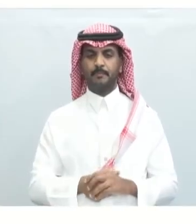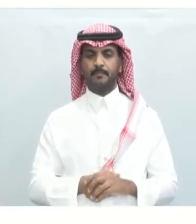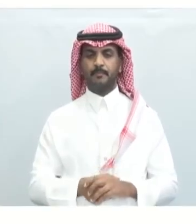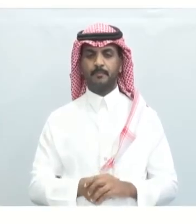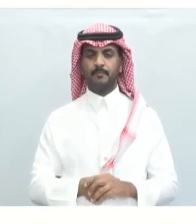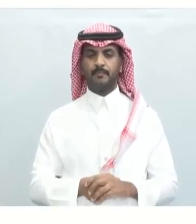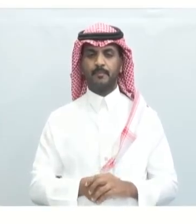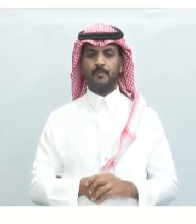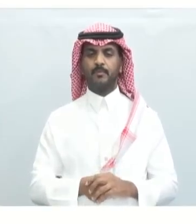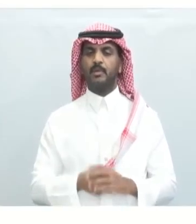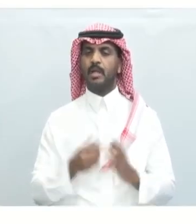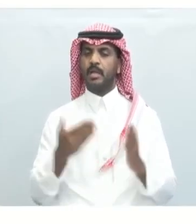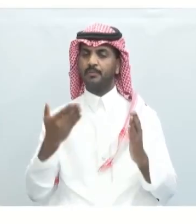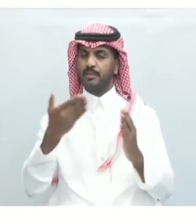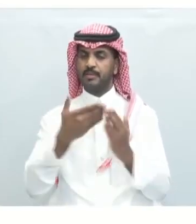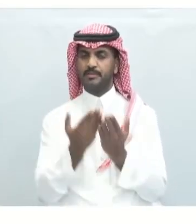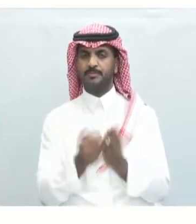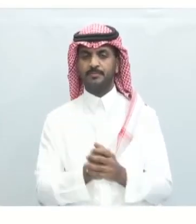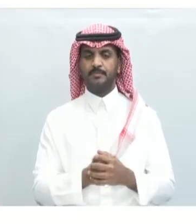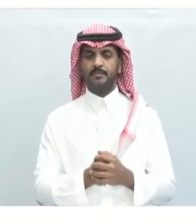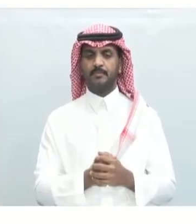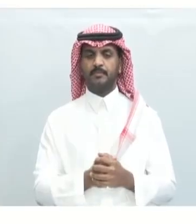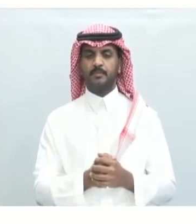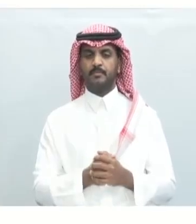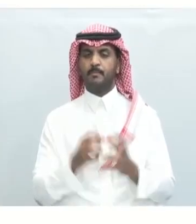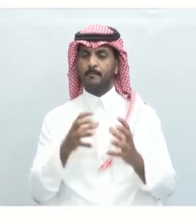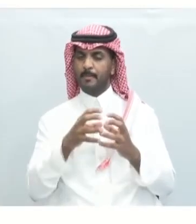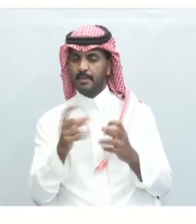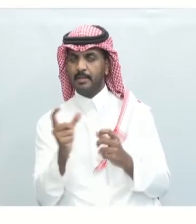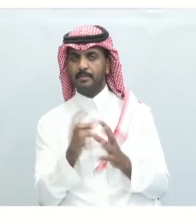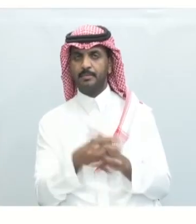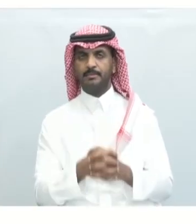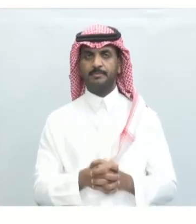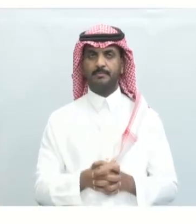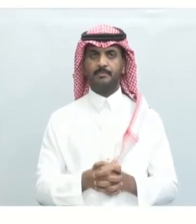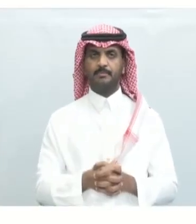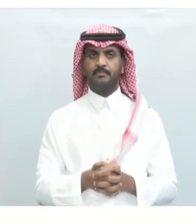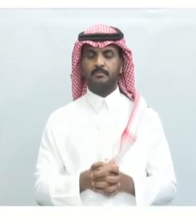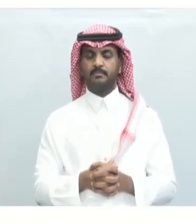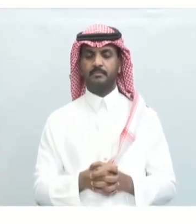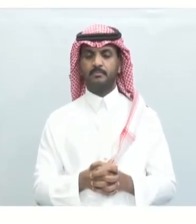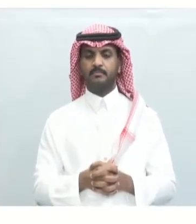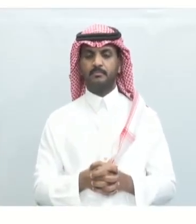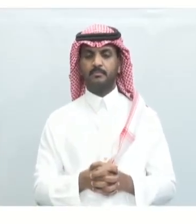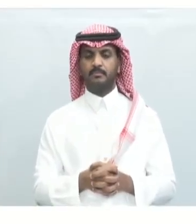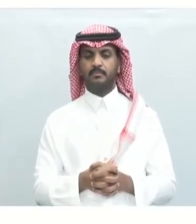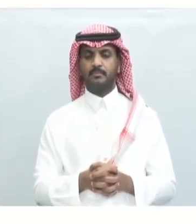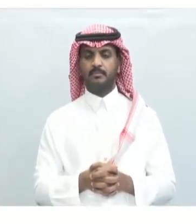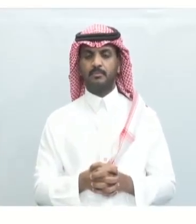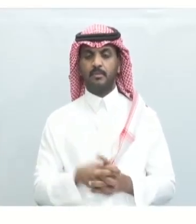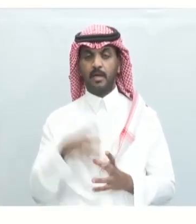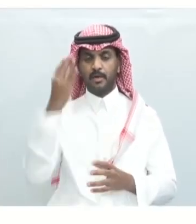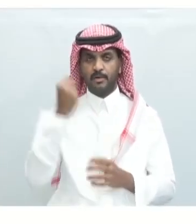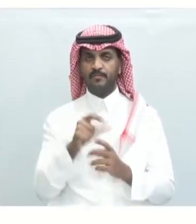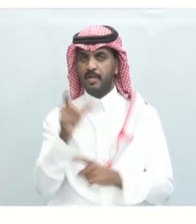بهذا نكون ولله الحمد في نهايه هذا الدرس اولا بينا معاني الكلمات الغريبه التي قد تشكل على الباب معرفه معناها كذلك